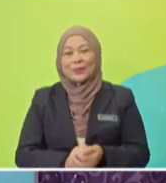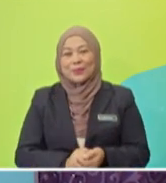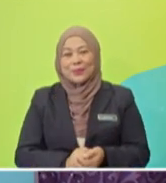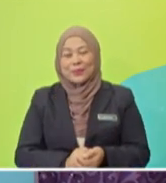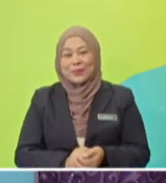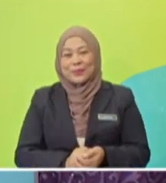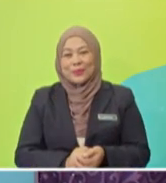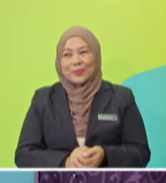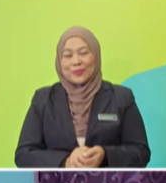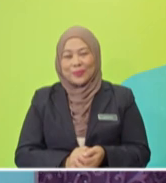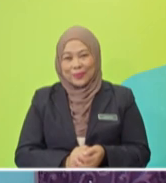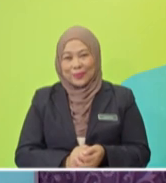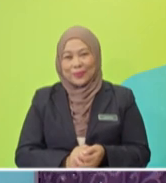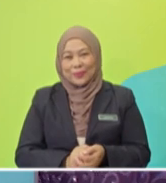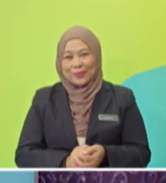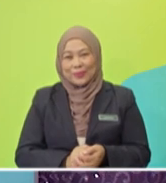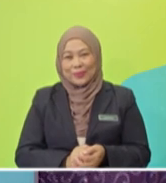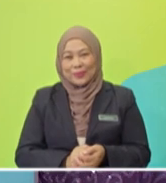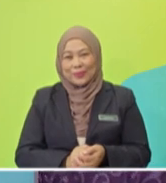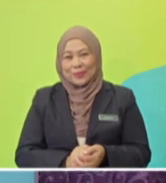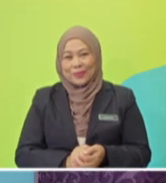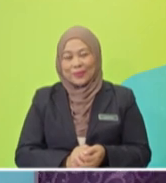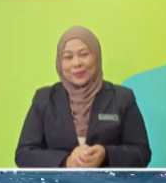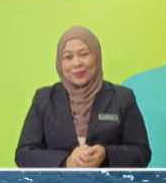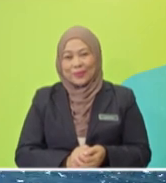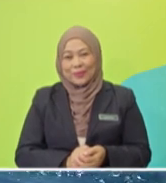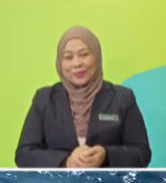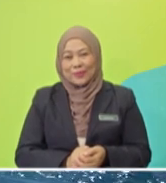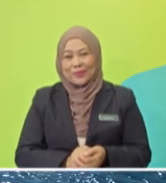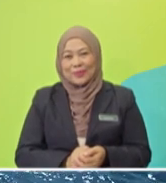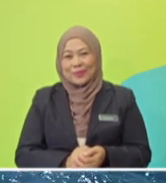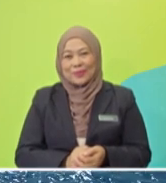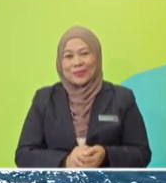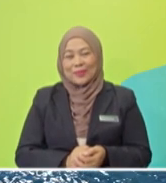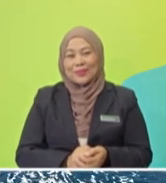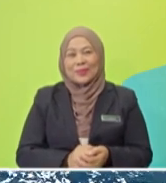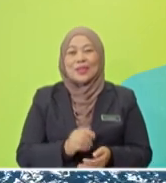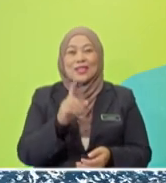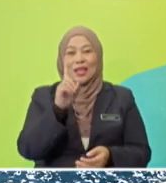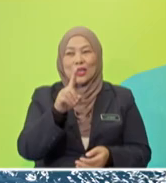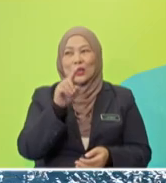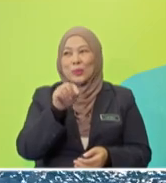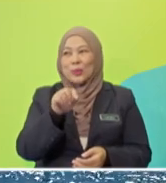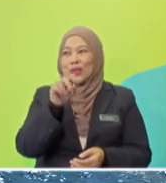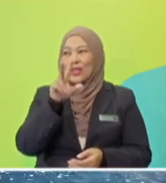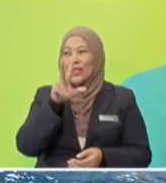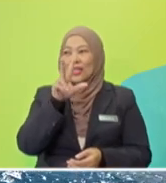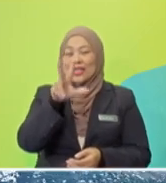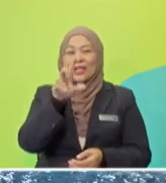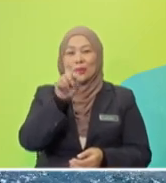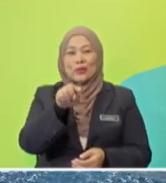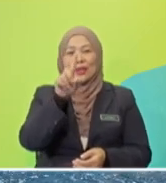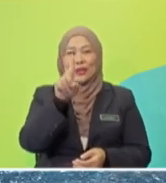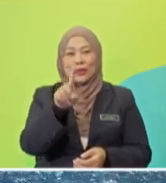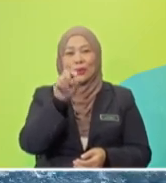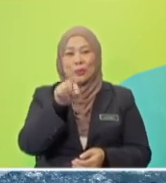Terangkan dulu kali ya apa sayang kita yaitu se31.2 mengenai pasti ciri-ciri